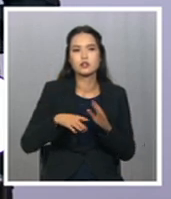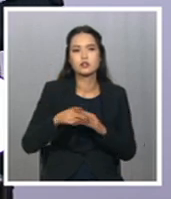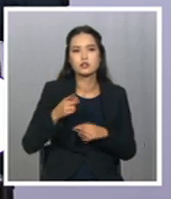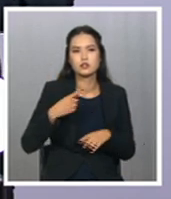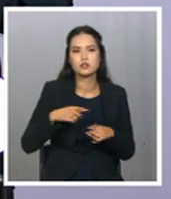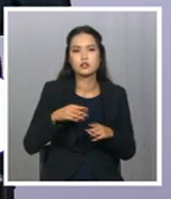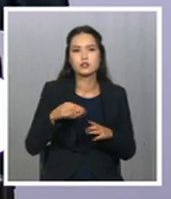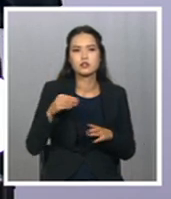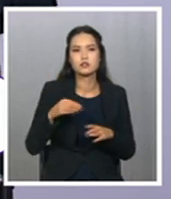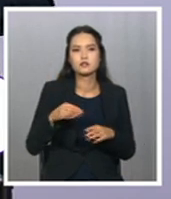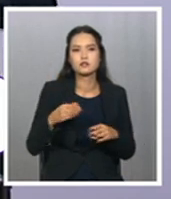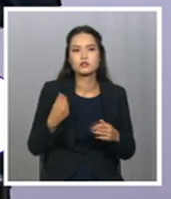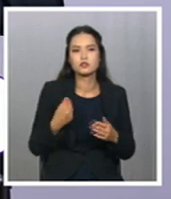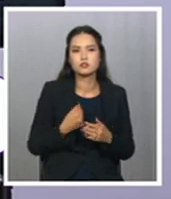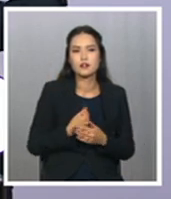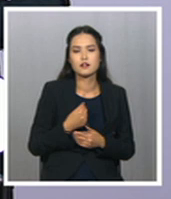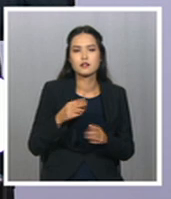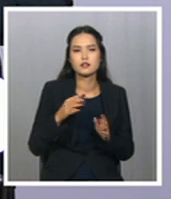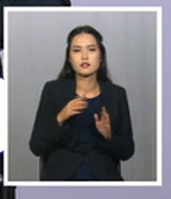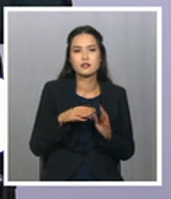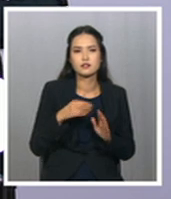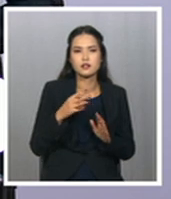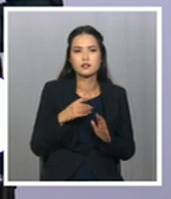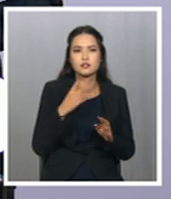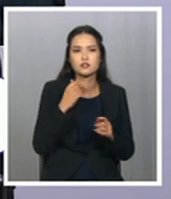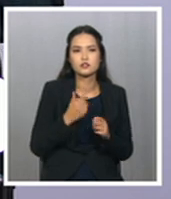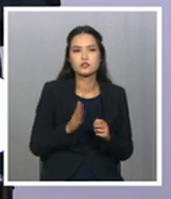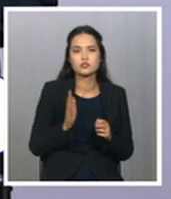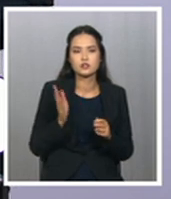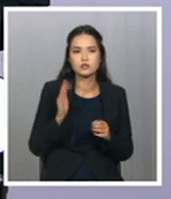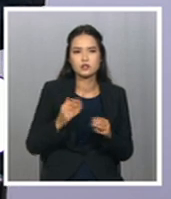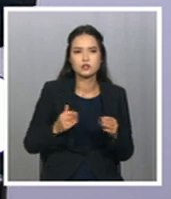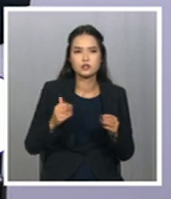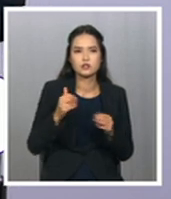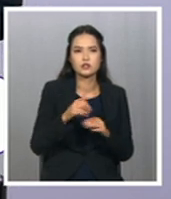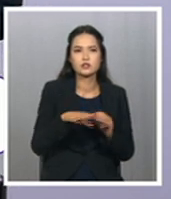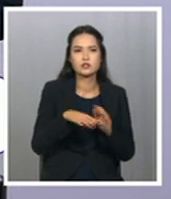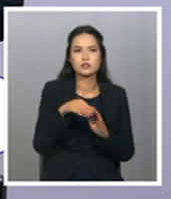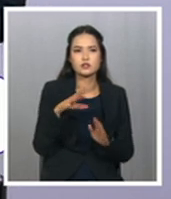арқылы жаңағы саяси жолда жетістікке жету жолын таңдаған еді.